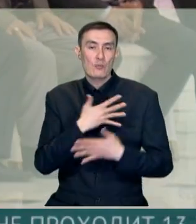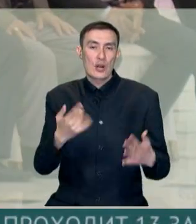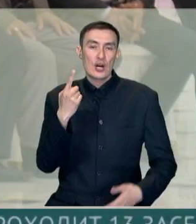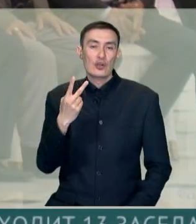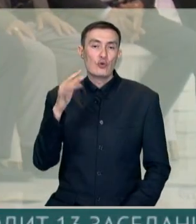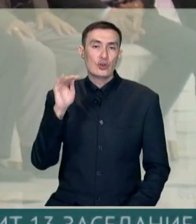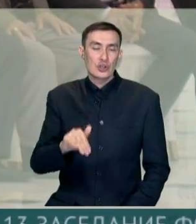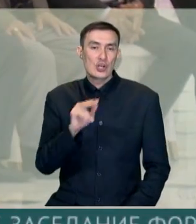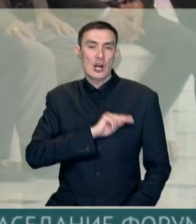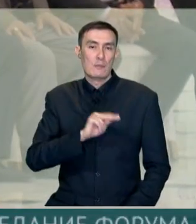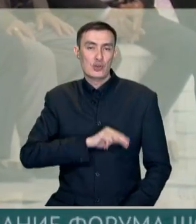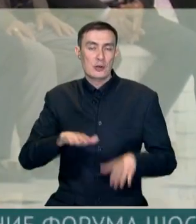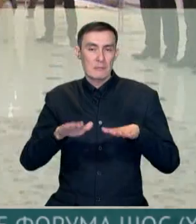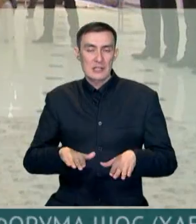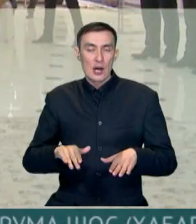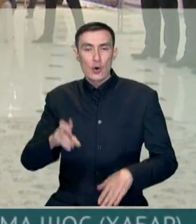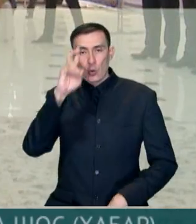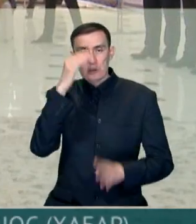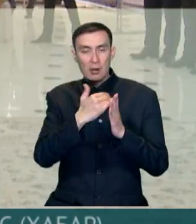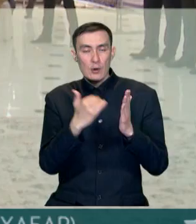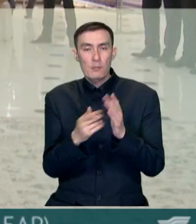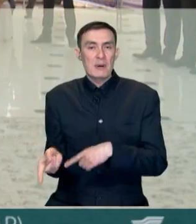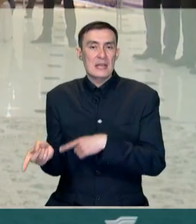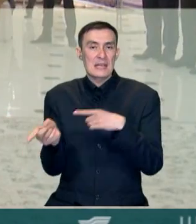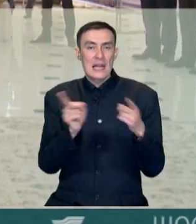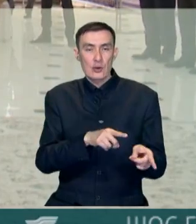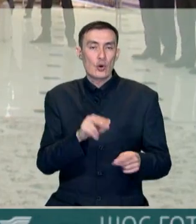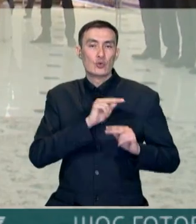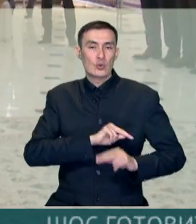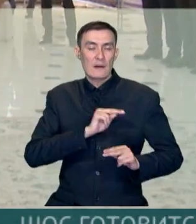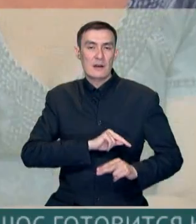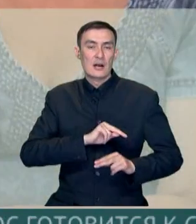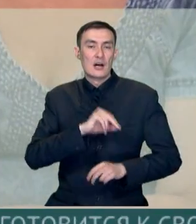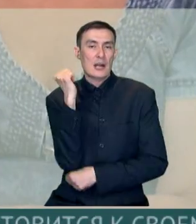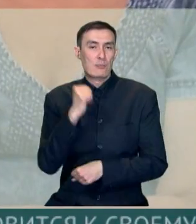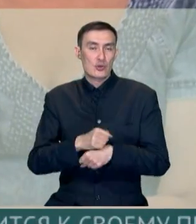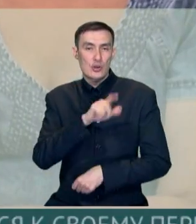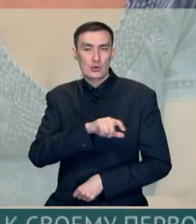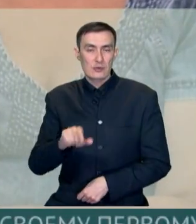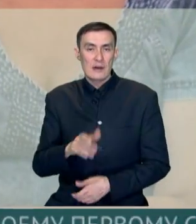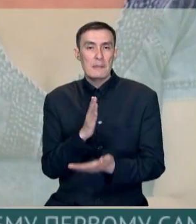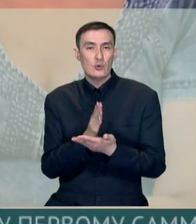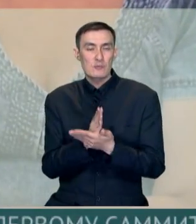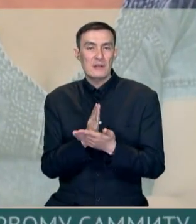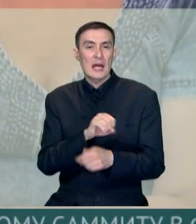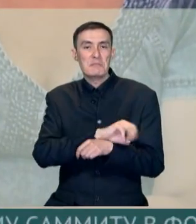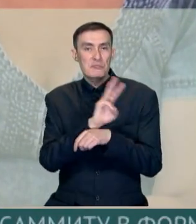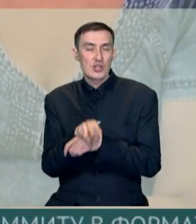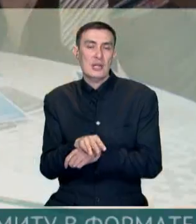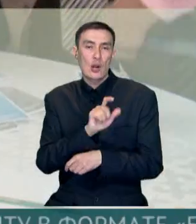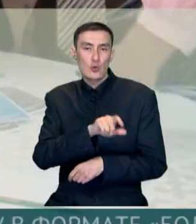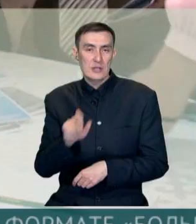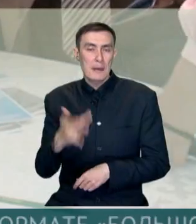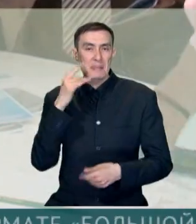более 2000 вакансий. Госпрограмму по переселению трудовых ресурсов предусматривает обеспечение